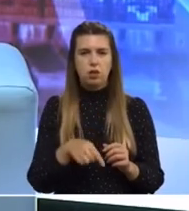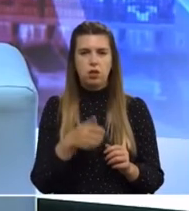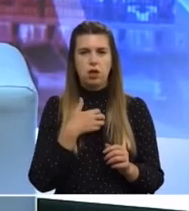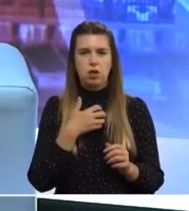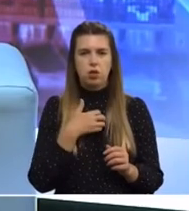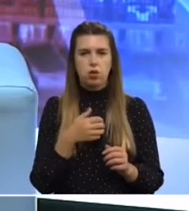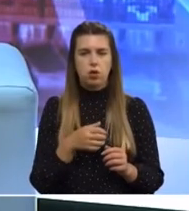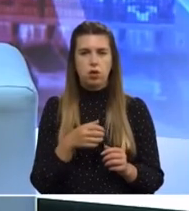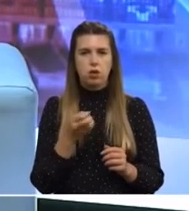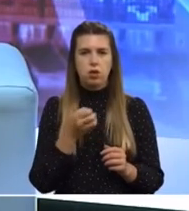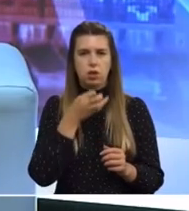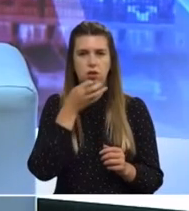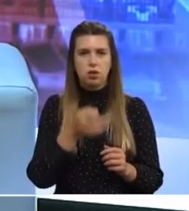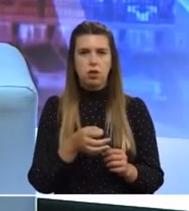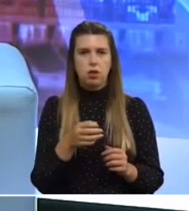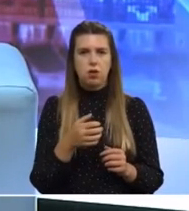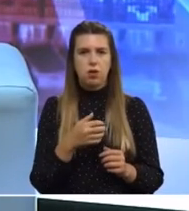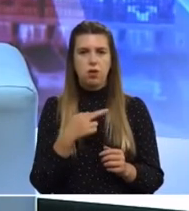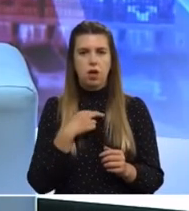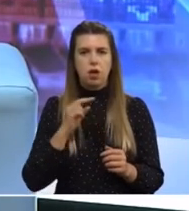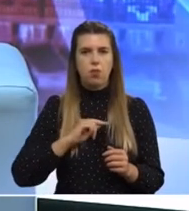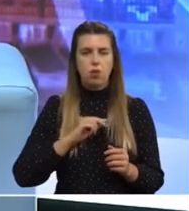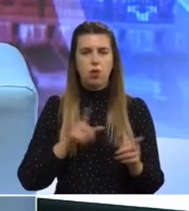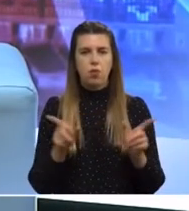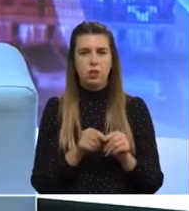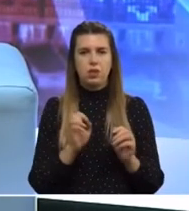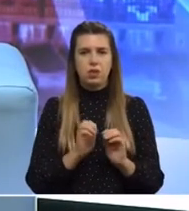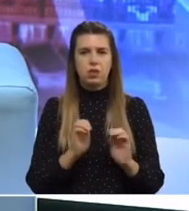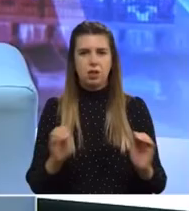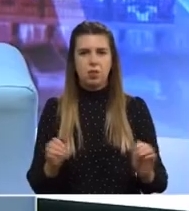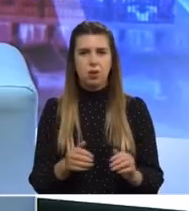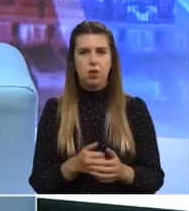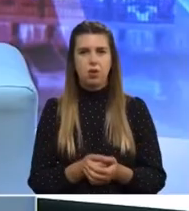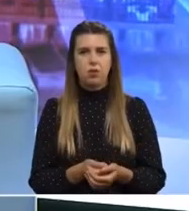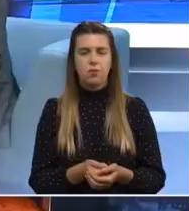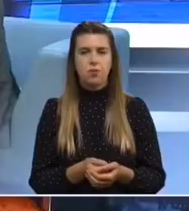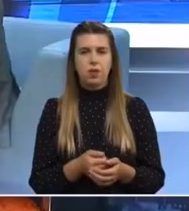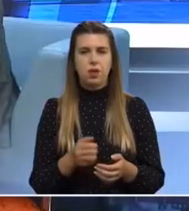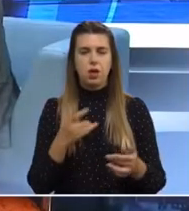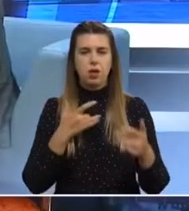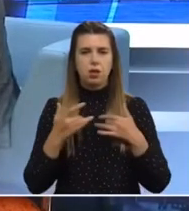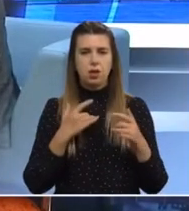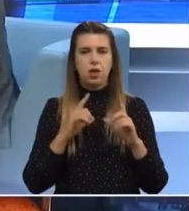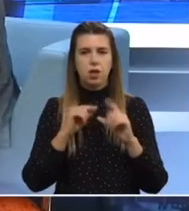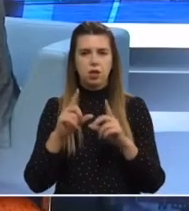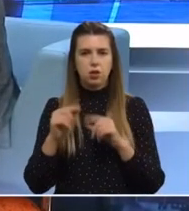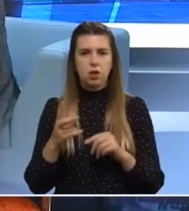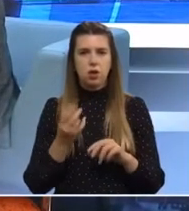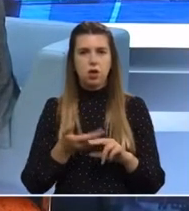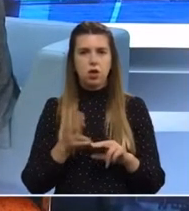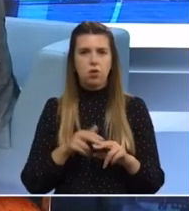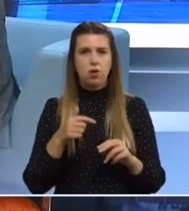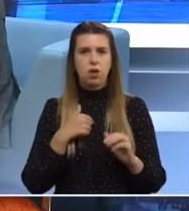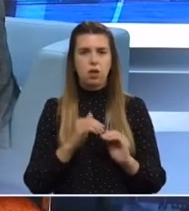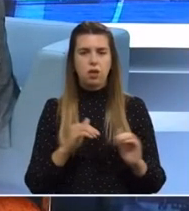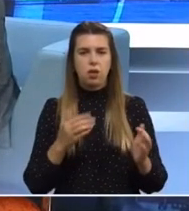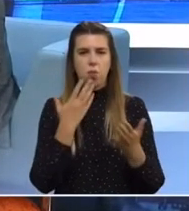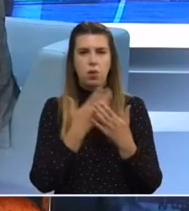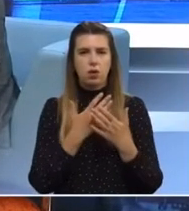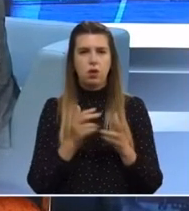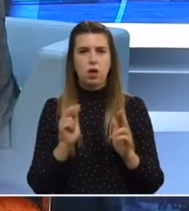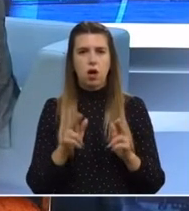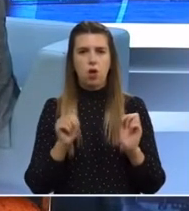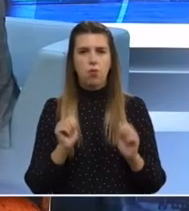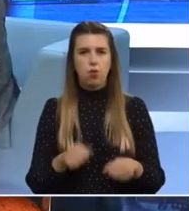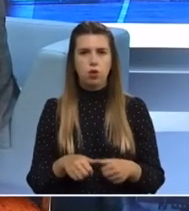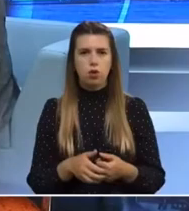И здесь вот хотелось бы пару слов сказать про то, что я работаю еще с детьми и провожу детские концерты, на которых я детям